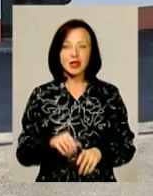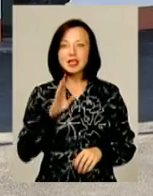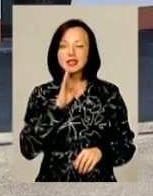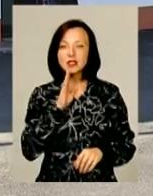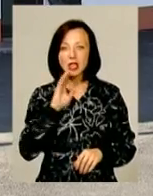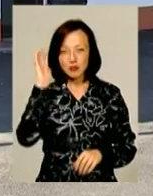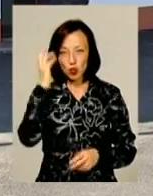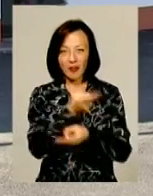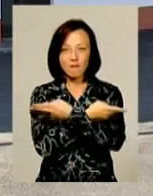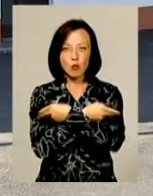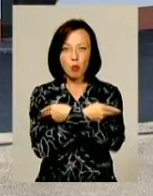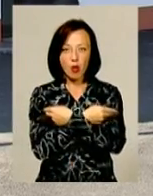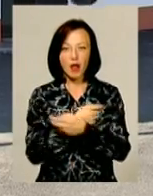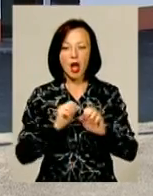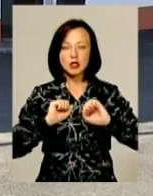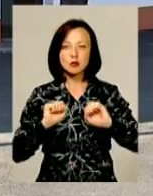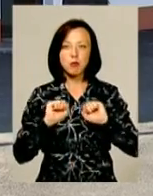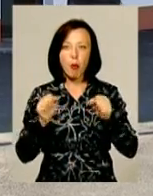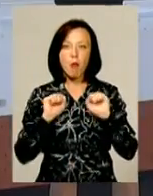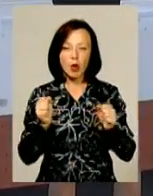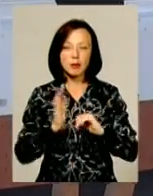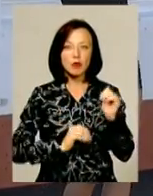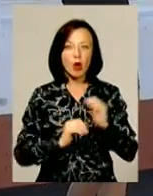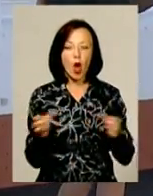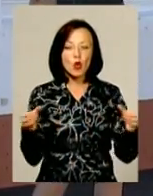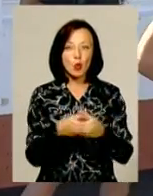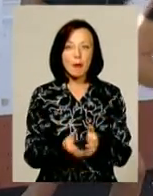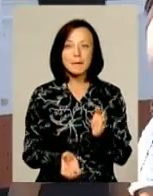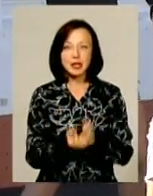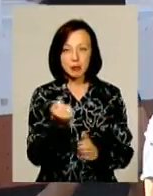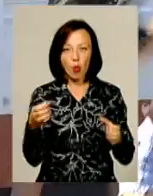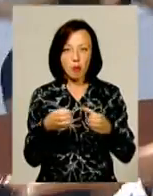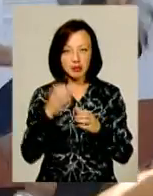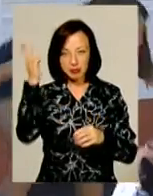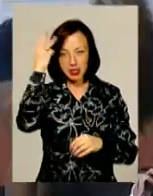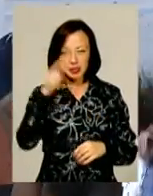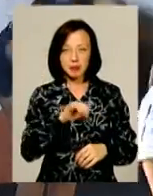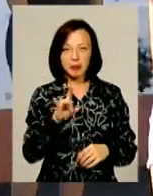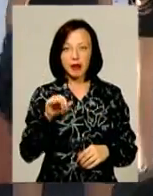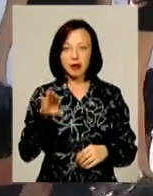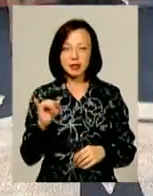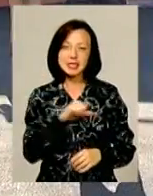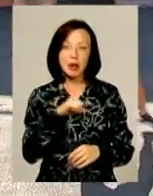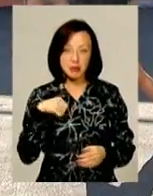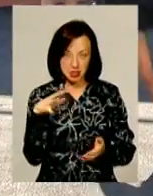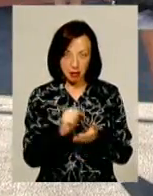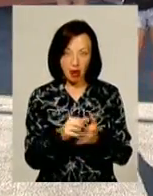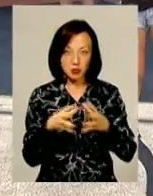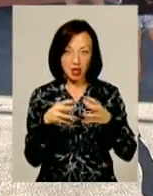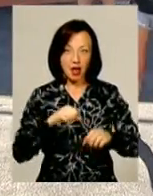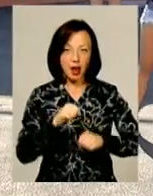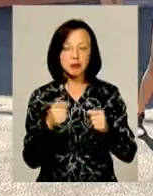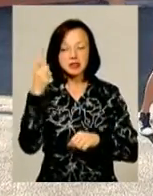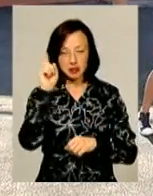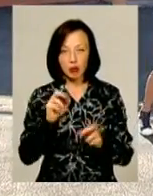Дівчата в чорних футболках із помпонами в руках – група підтримки новоствореної хмельницької команди «Пірати». Самі займаються регбі, тож, як ніхто інший,